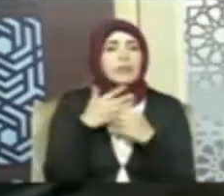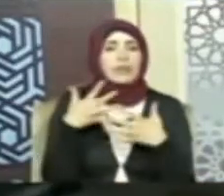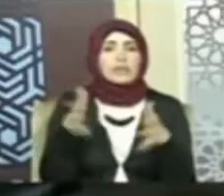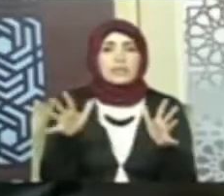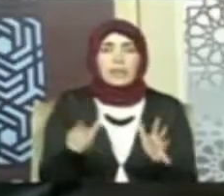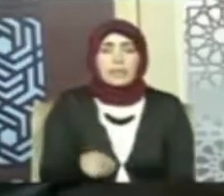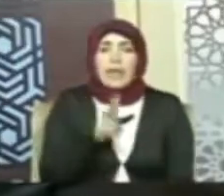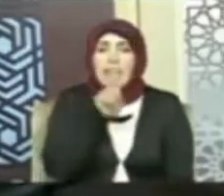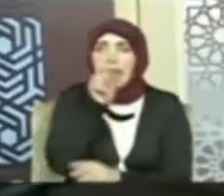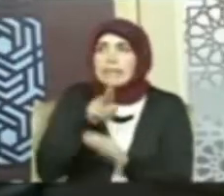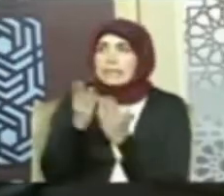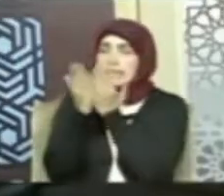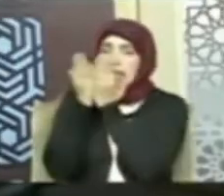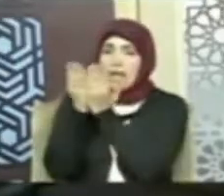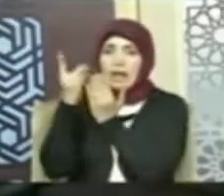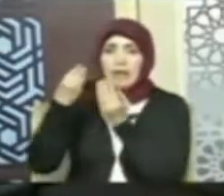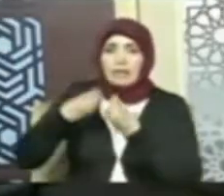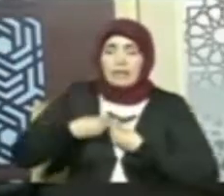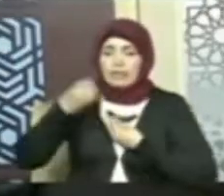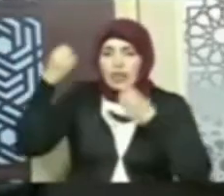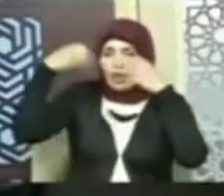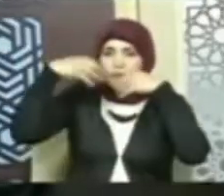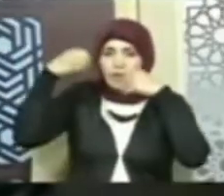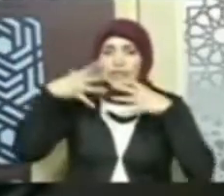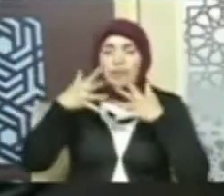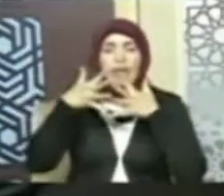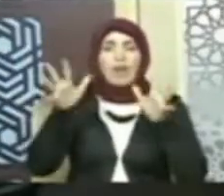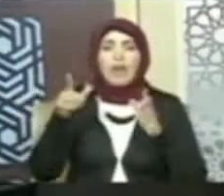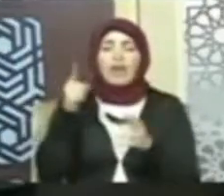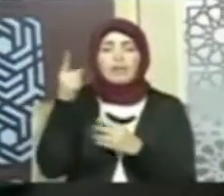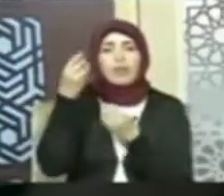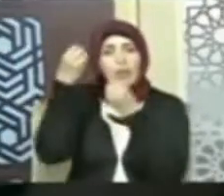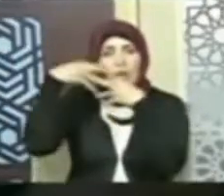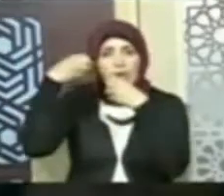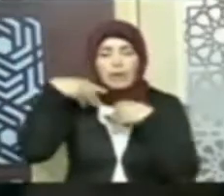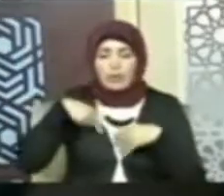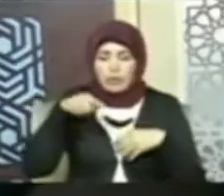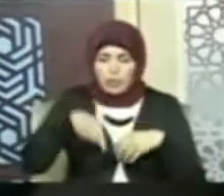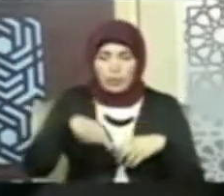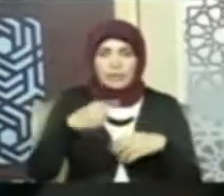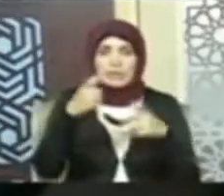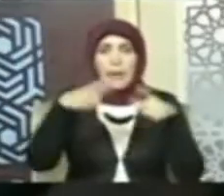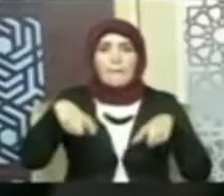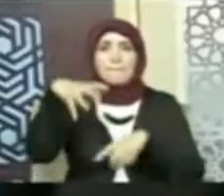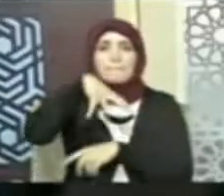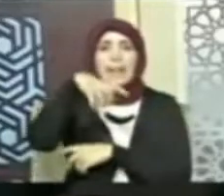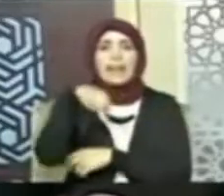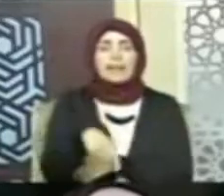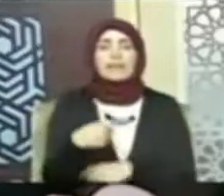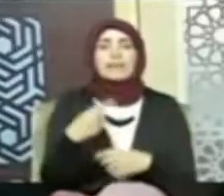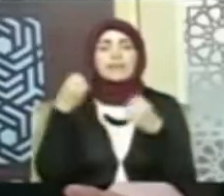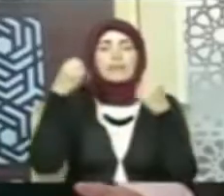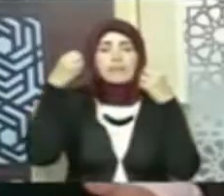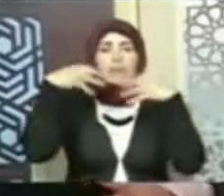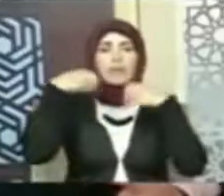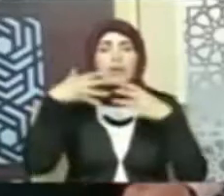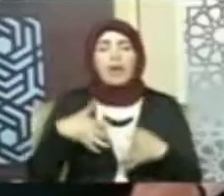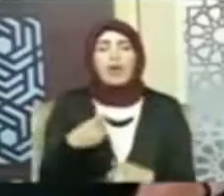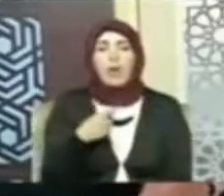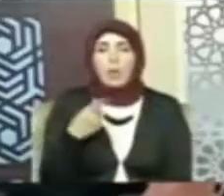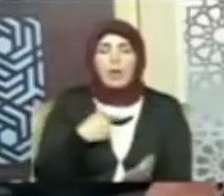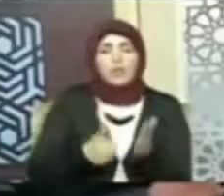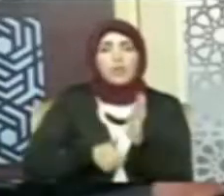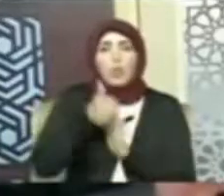نسألك أن تجعل رزقنا رغدا، ورزق بلدنا رغدا، وأن